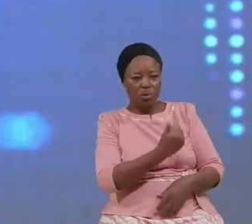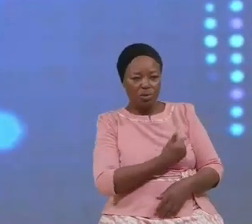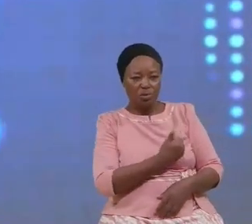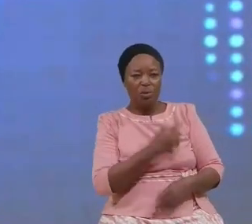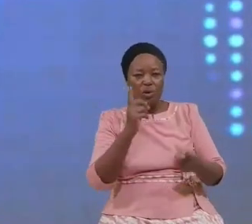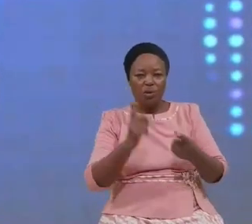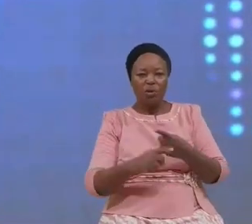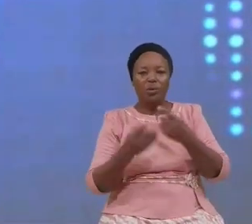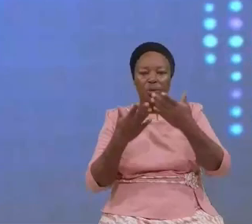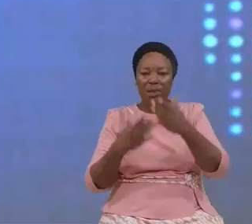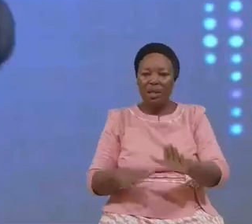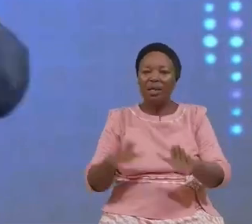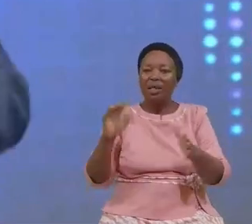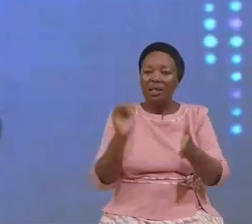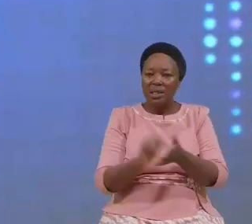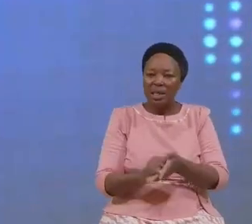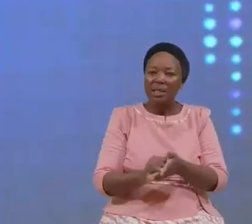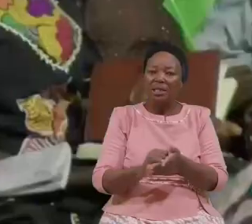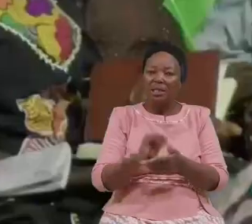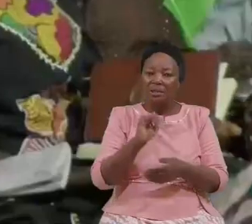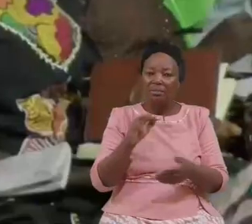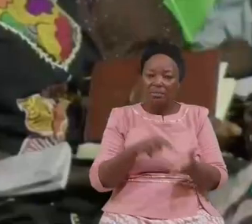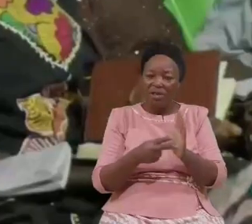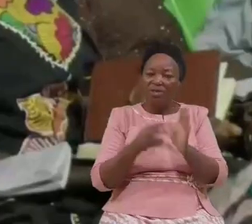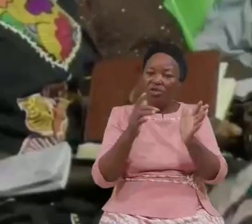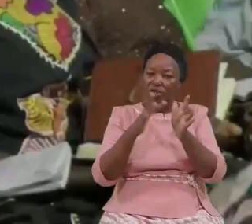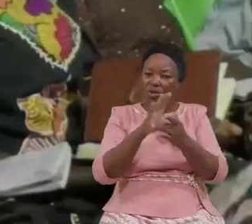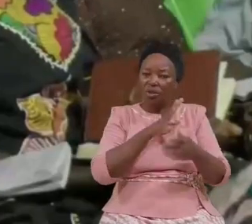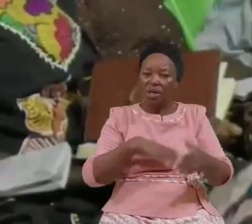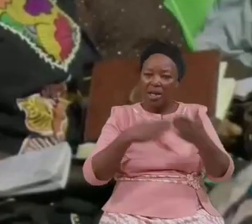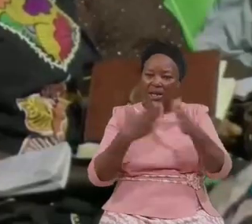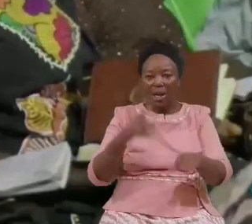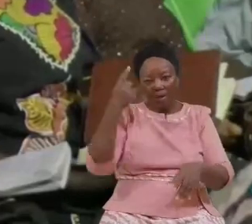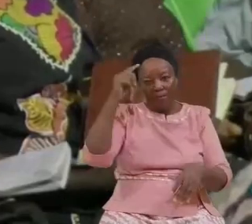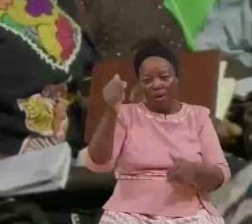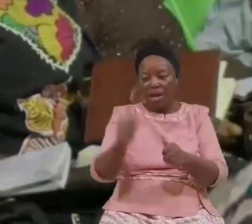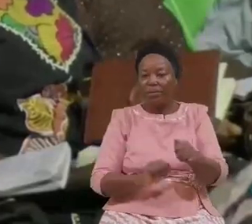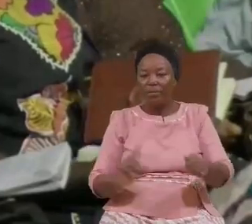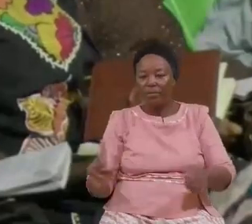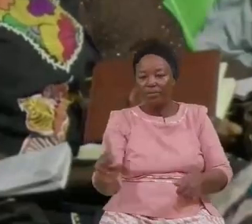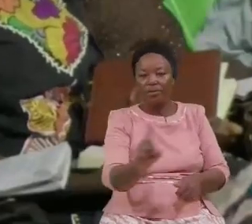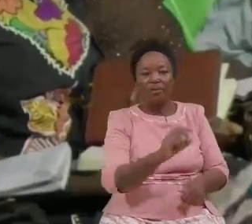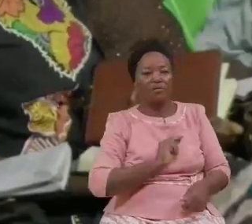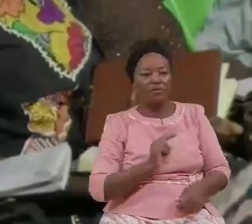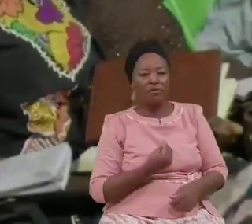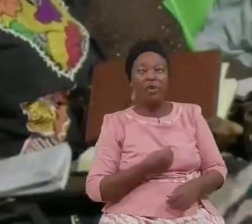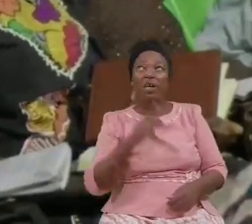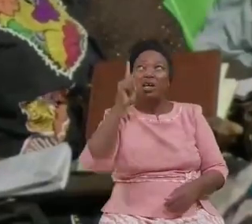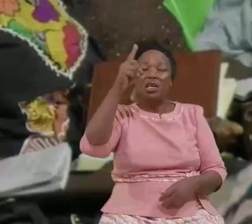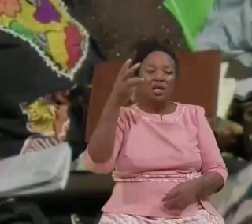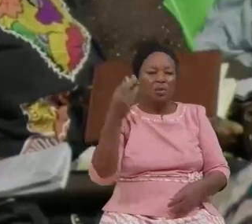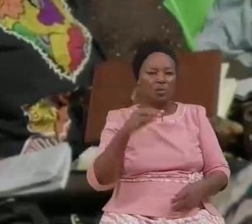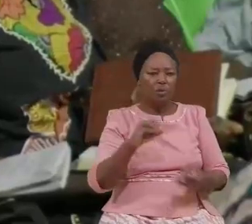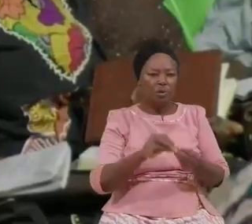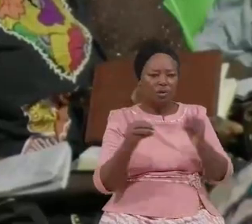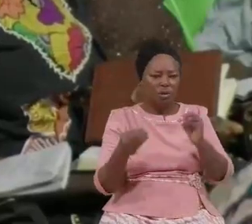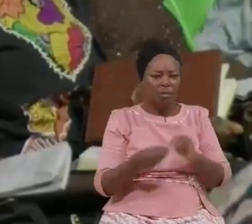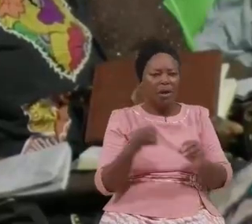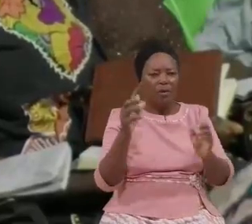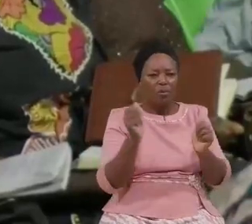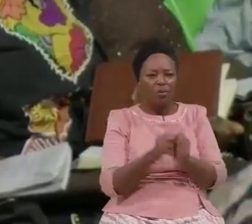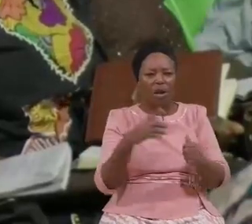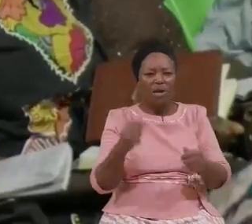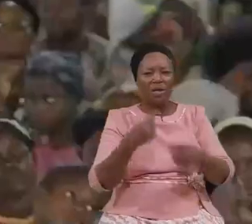mise au nombre de malfaiteurs ce qu'il est mort pour chacun de nous il a été mis au nombre des malfaiteurs